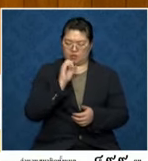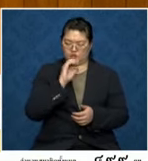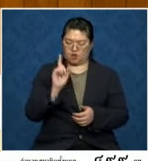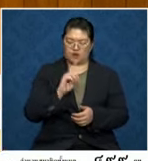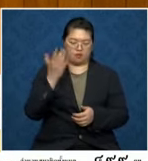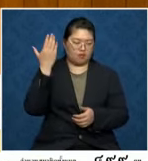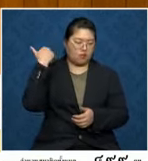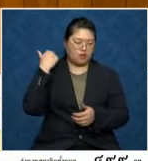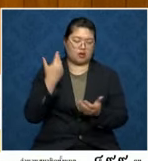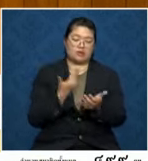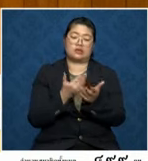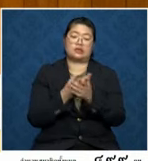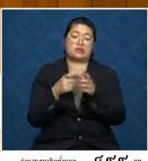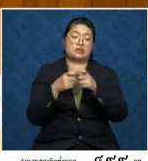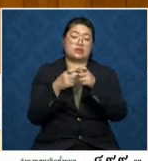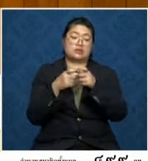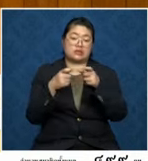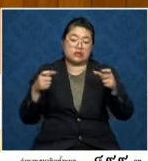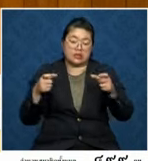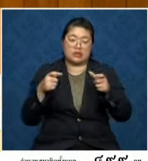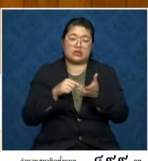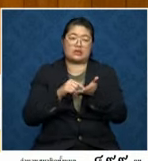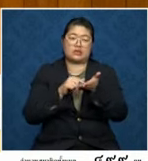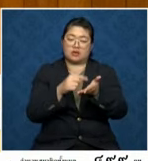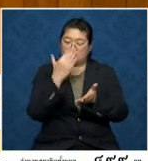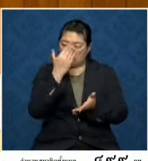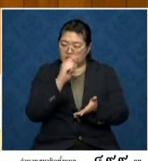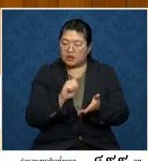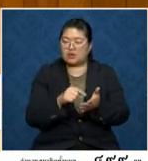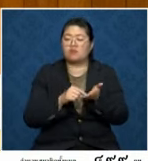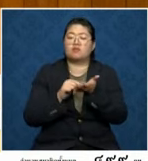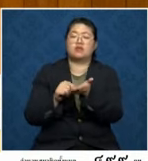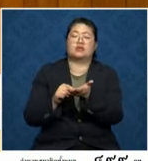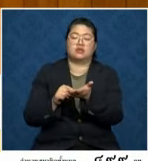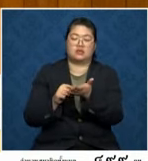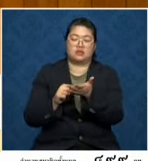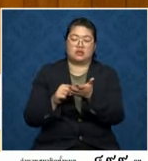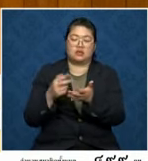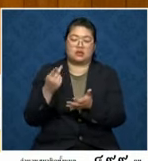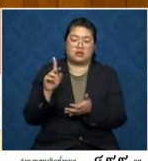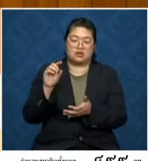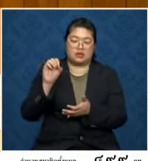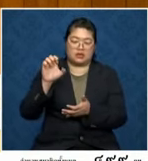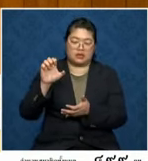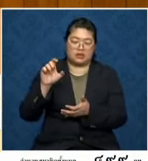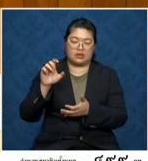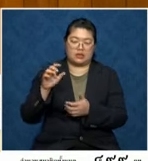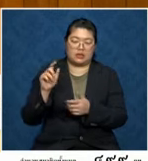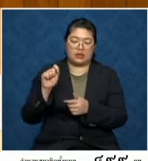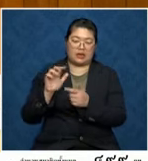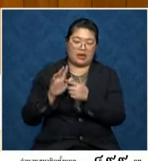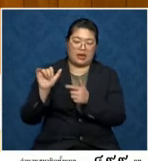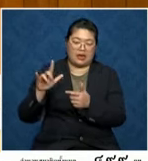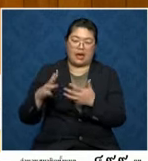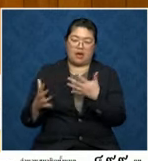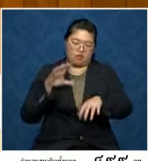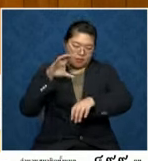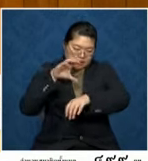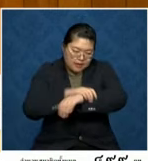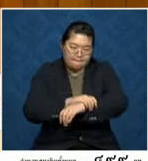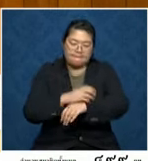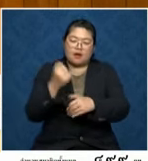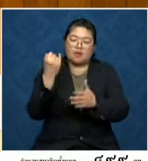ใช้เช็คเพื่อไปดำเนินคดีอาญาแล้วก็จับกุมคนไปอยู่ในห้องขัง